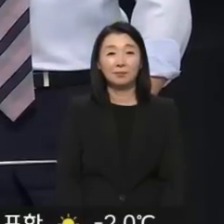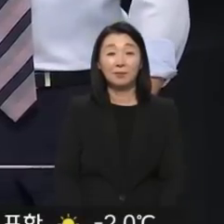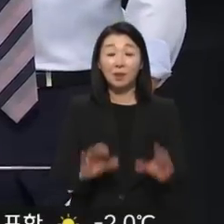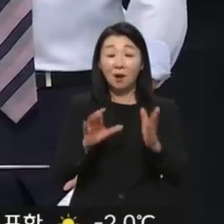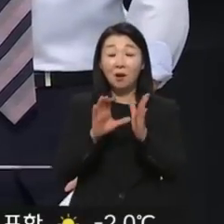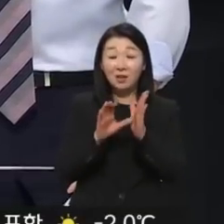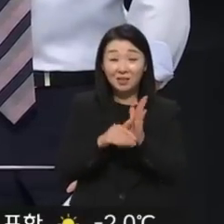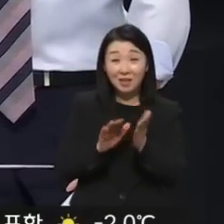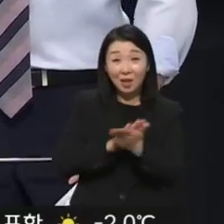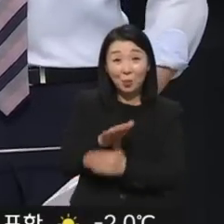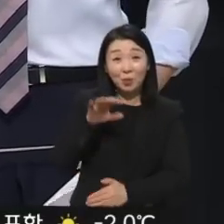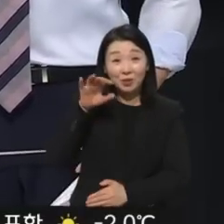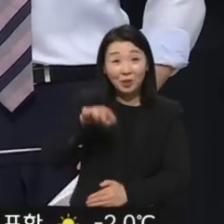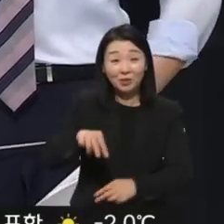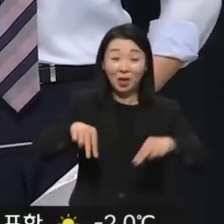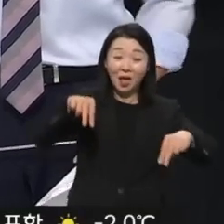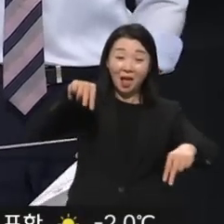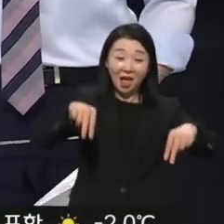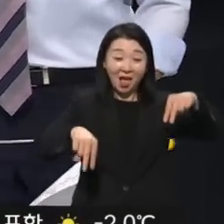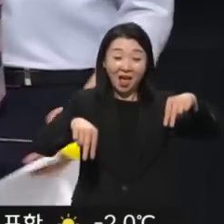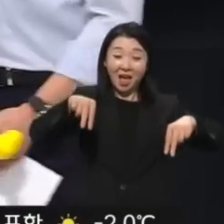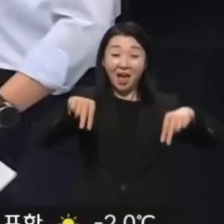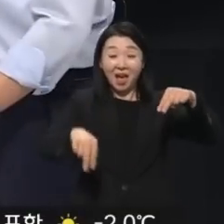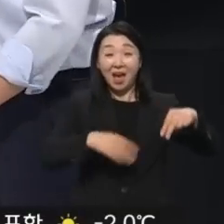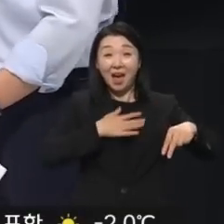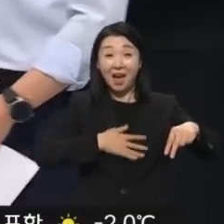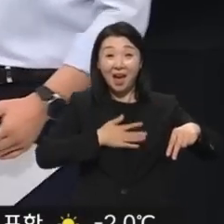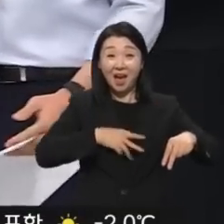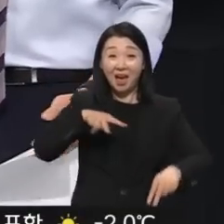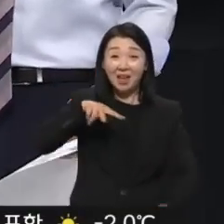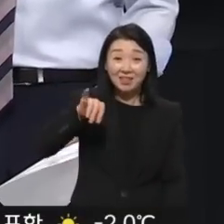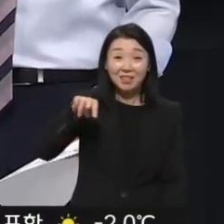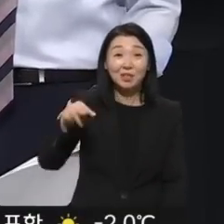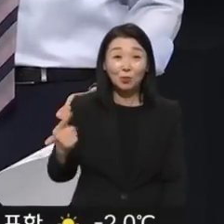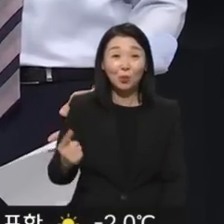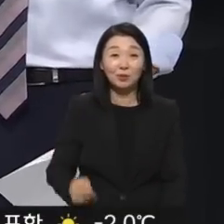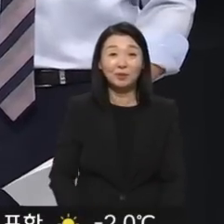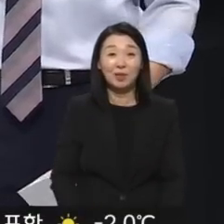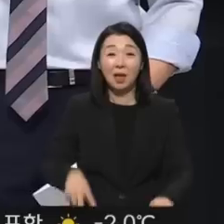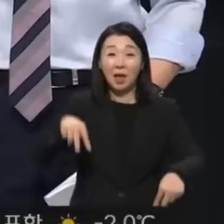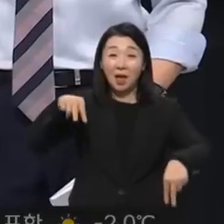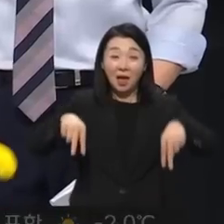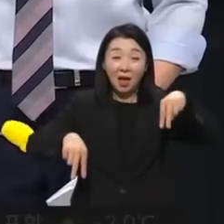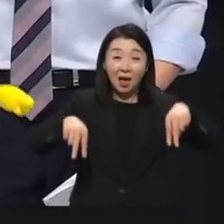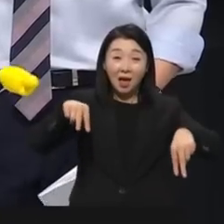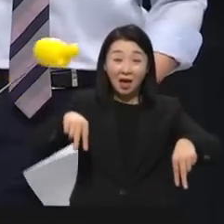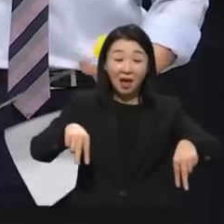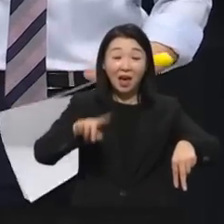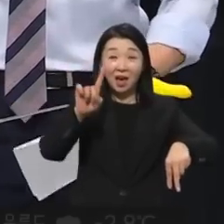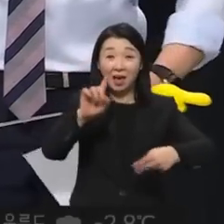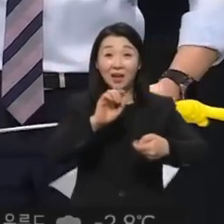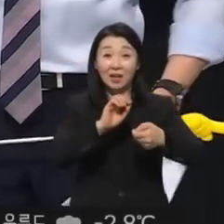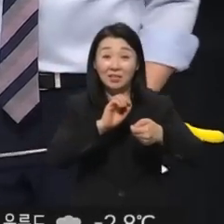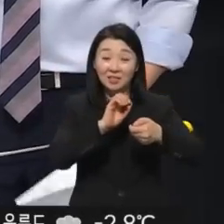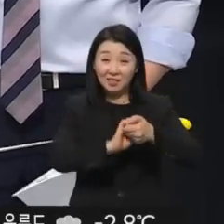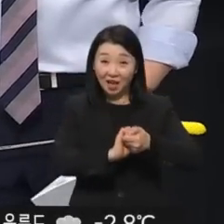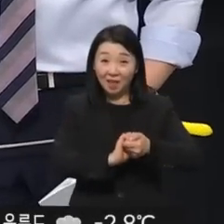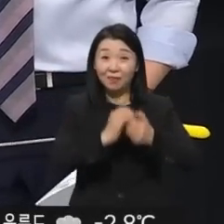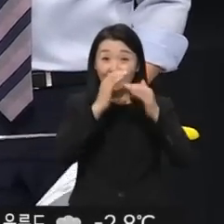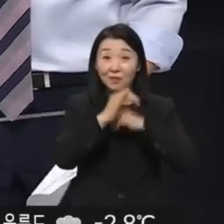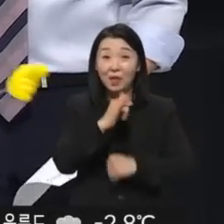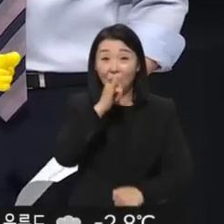어릴 적 놀이터에서 자주 탔던 놀이기구, 네, 바로 시소입니다. 단 시소를 타려면 한 가지 제한사항이